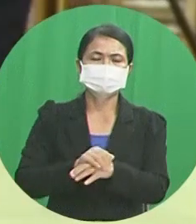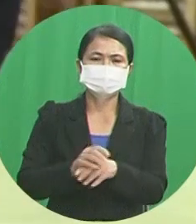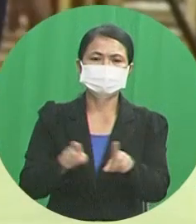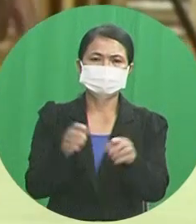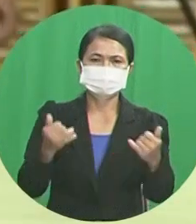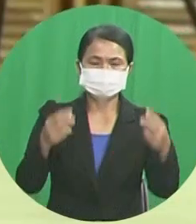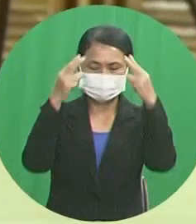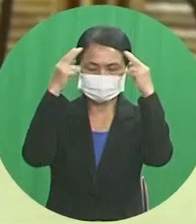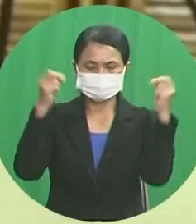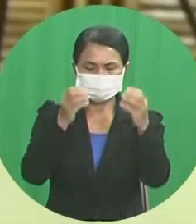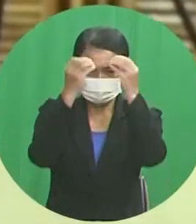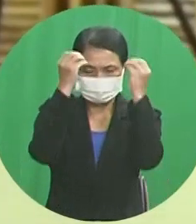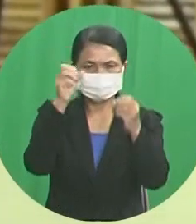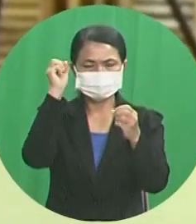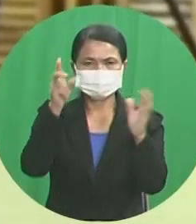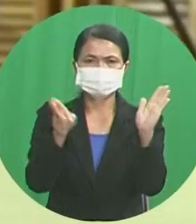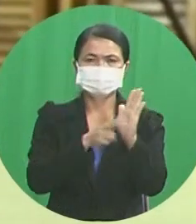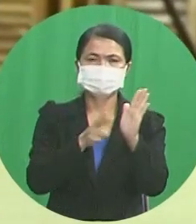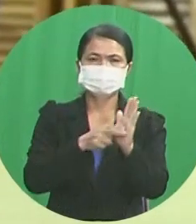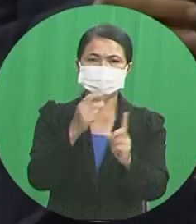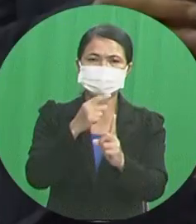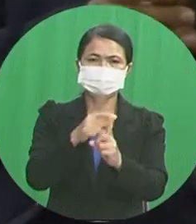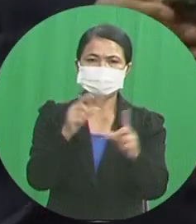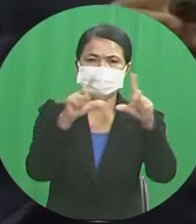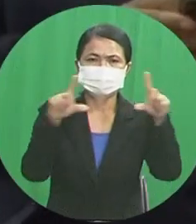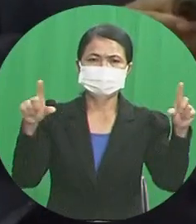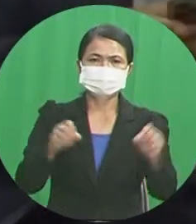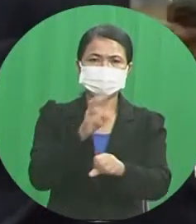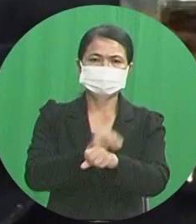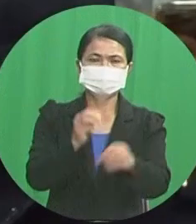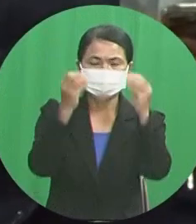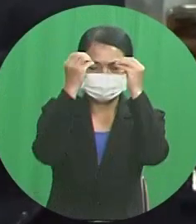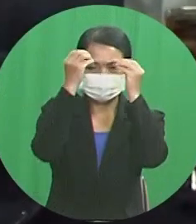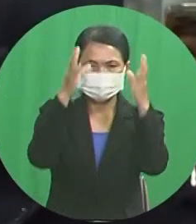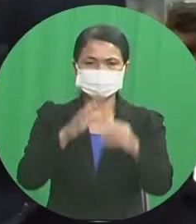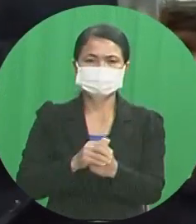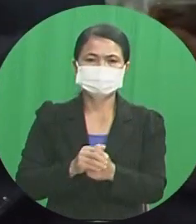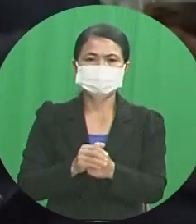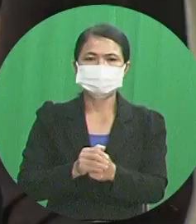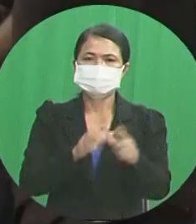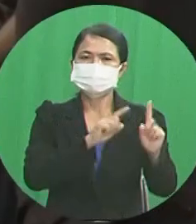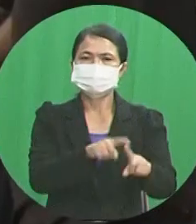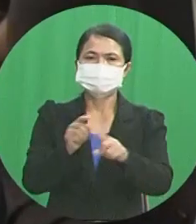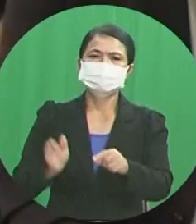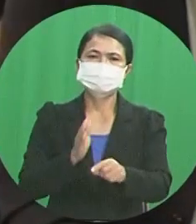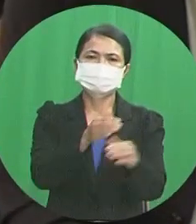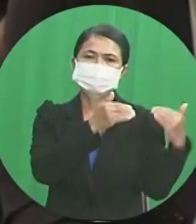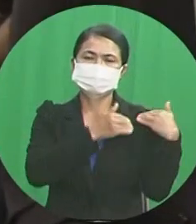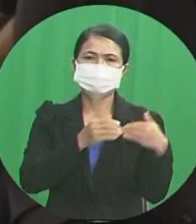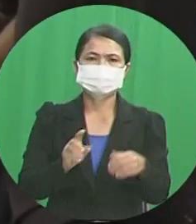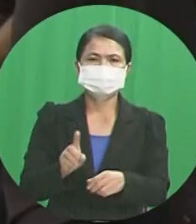ច្នេះមន្ត្រីព័ត៌មានត្រូវយល់ឲ្យច្បាស់ពីពាក្យស្លោករបស់ក្រសួងព័ត៌មានគឺផ្លែកលឿនទុកចិត្តបានទី